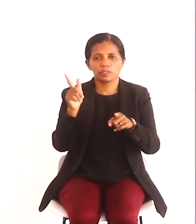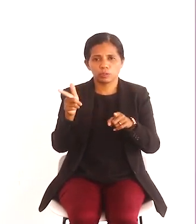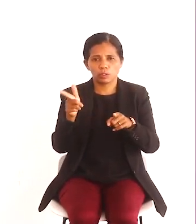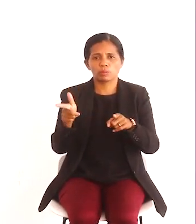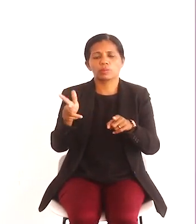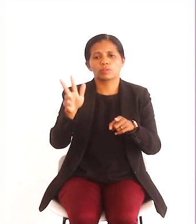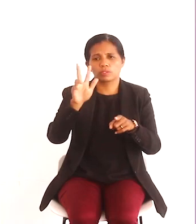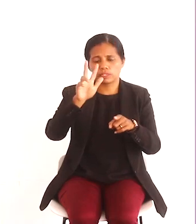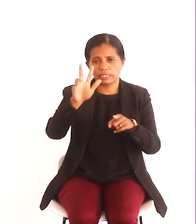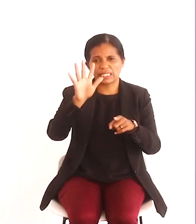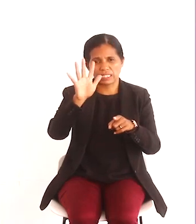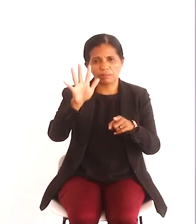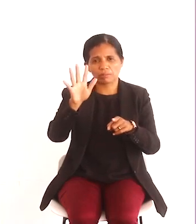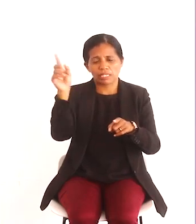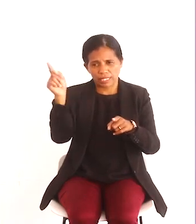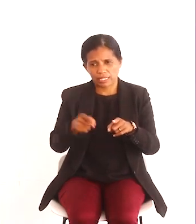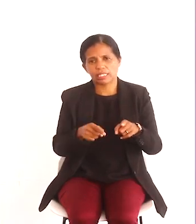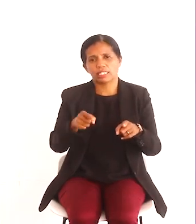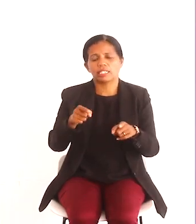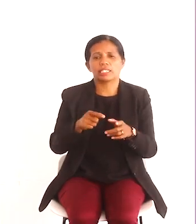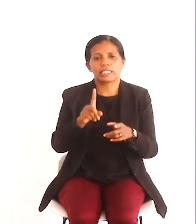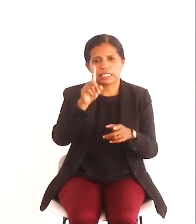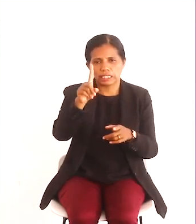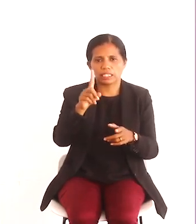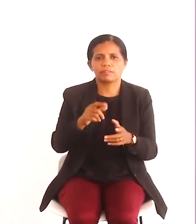bela representa número natural hanesan ida.